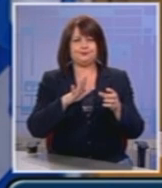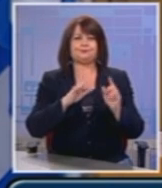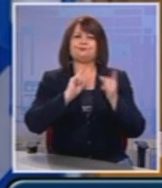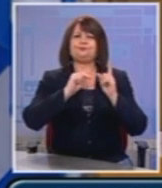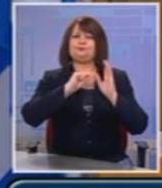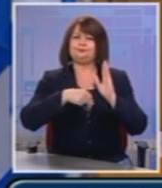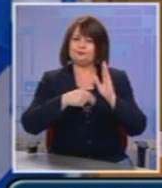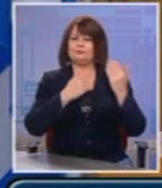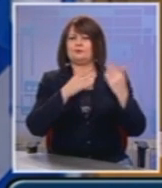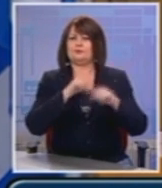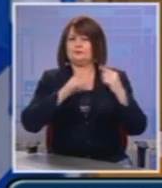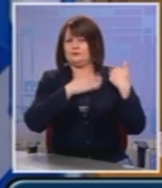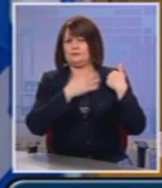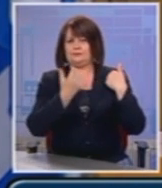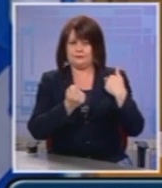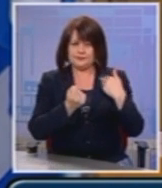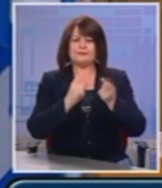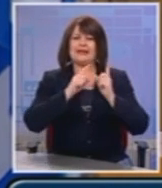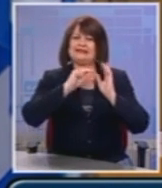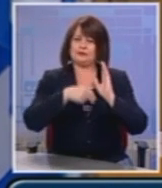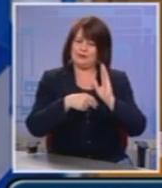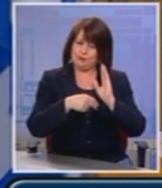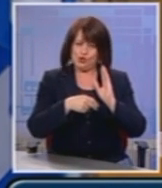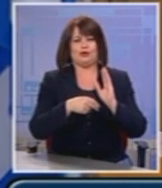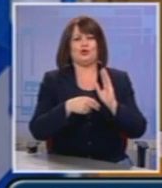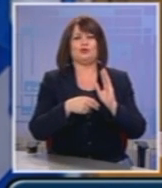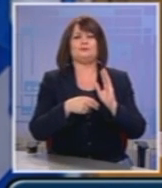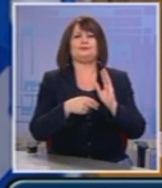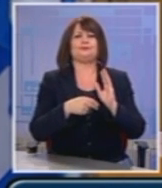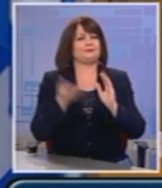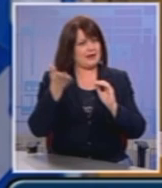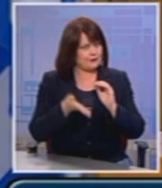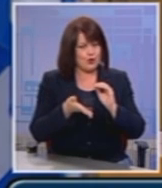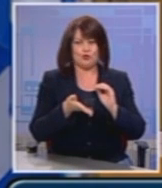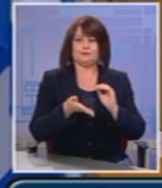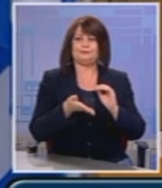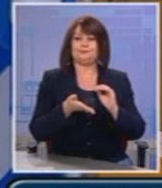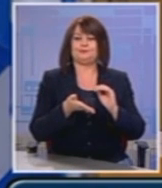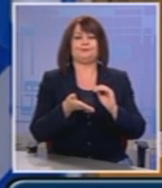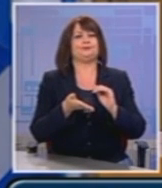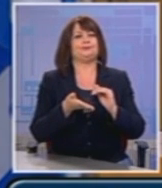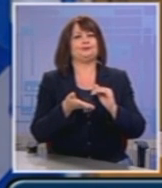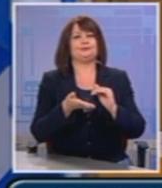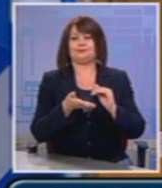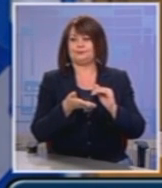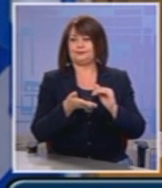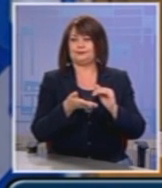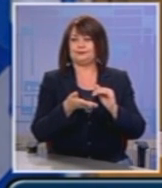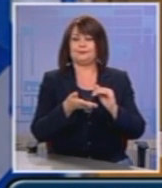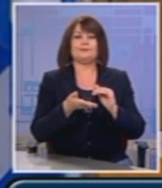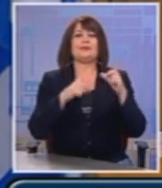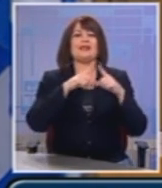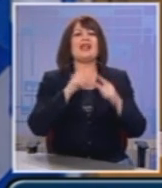των ευθυνών για την υπαγωγή της χώρας στο καθεστώς των μνημονίων και της επιτήρησης ο κύριος